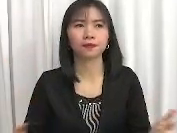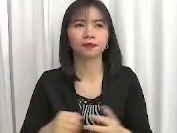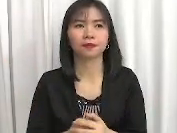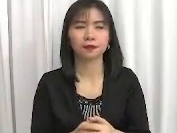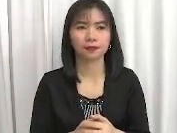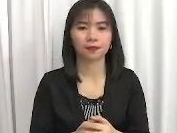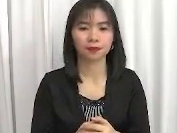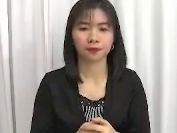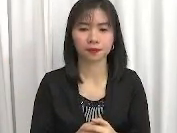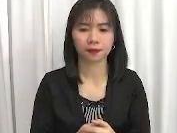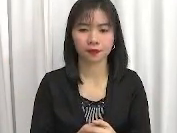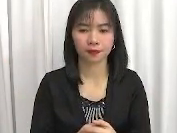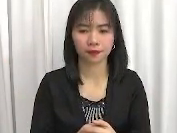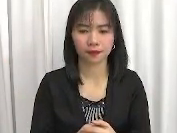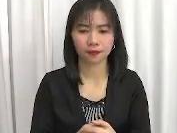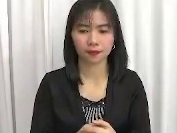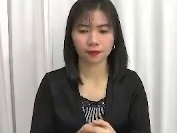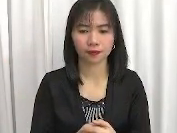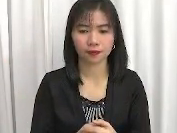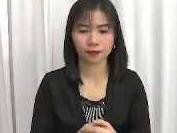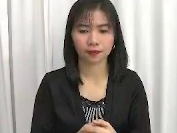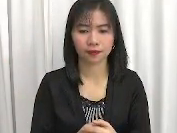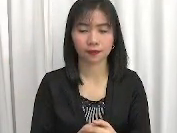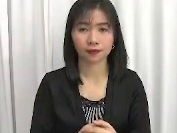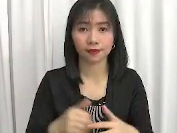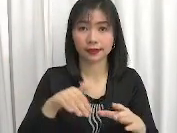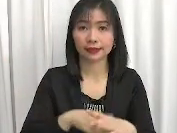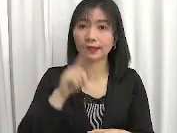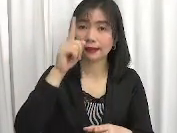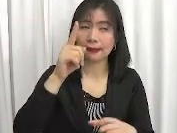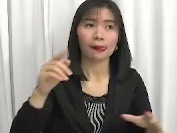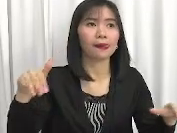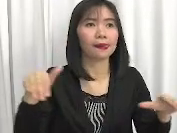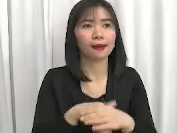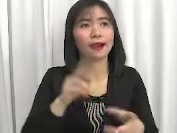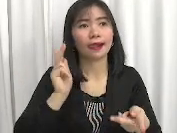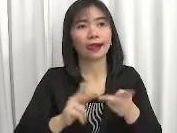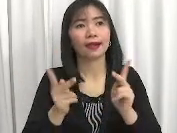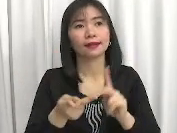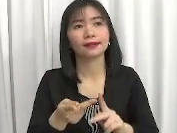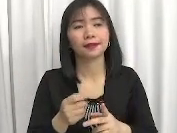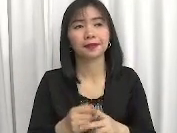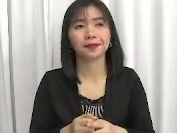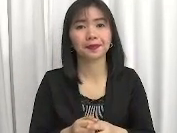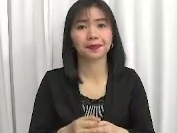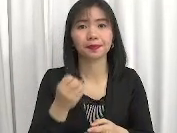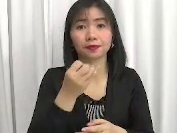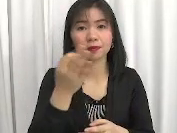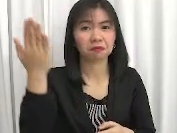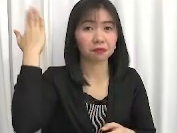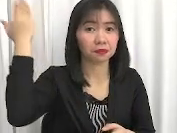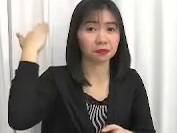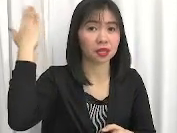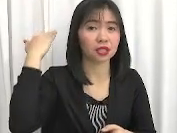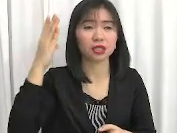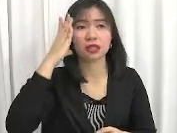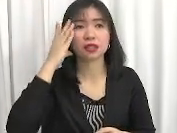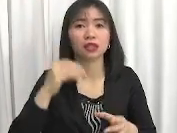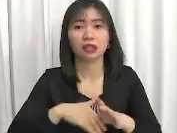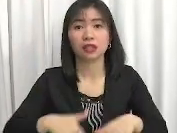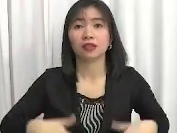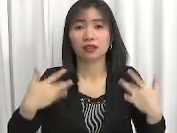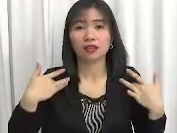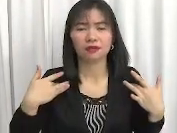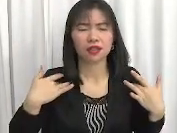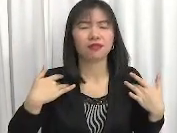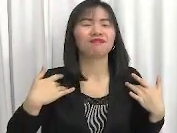nga sa ganang mag-asawa ay yung mga nakaraan ay kalimutan na